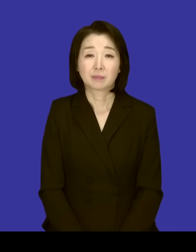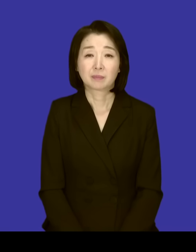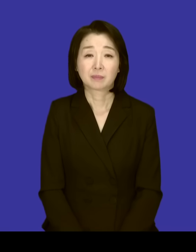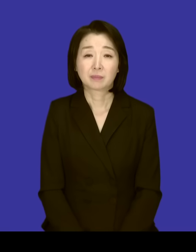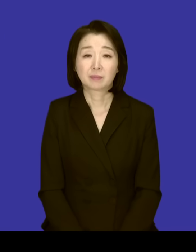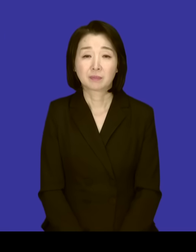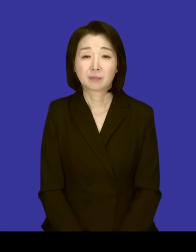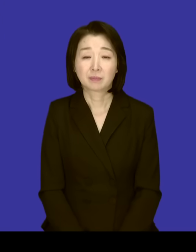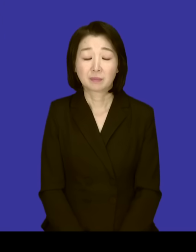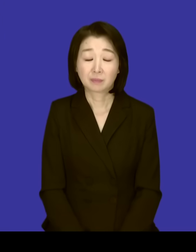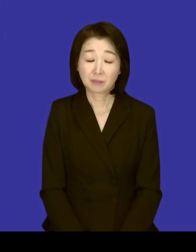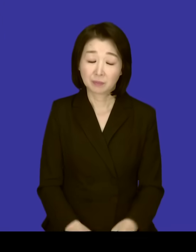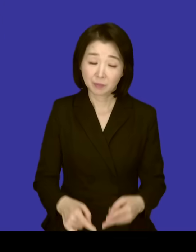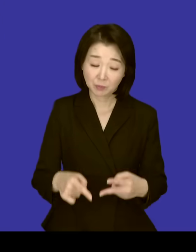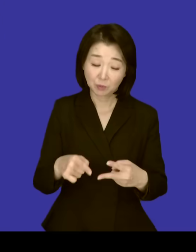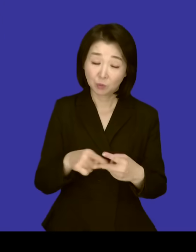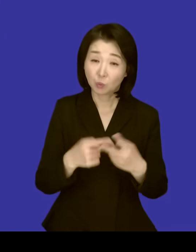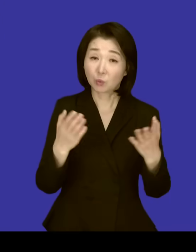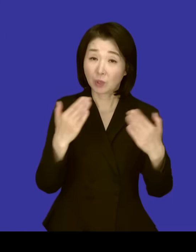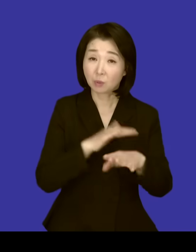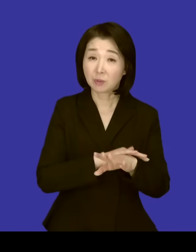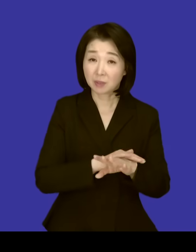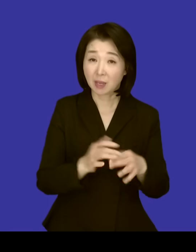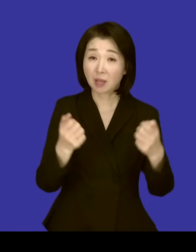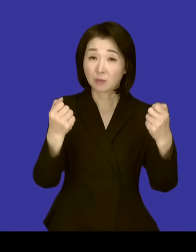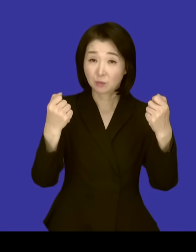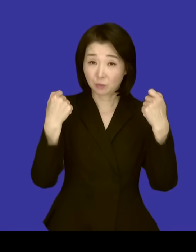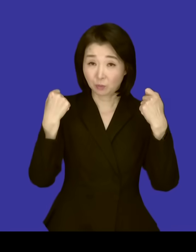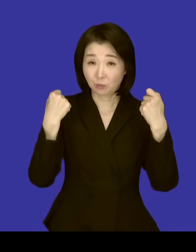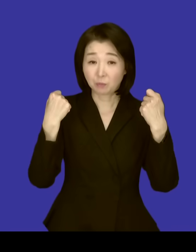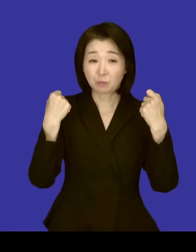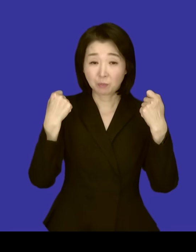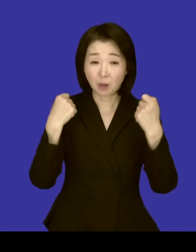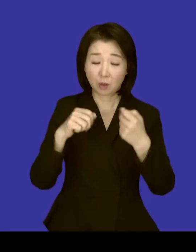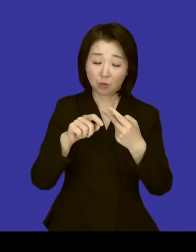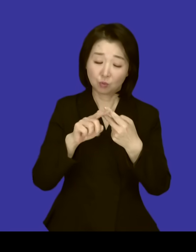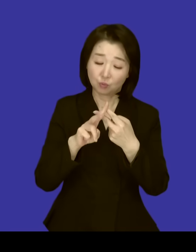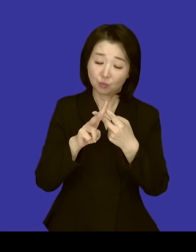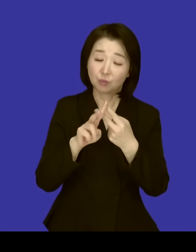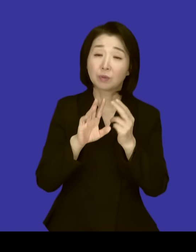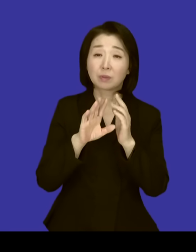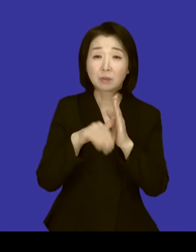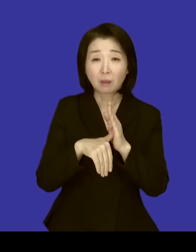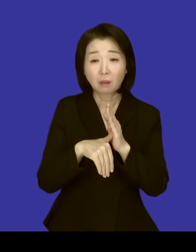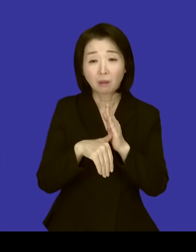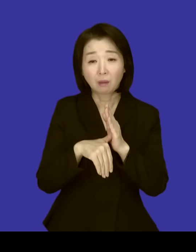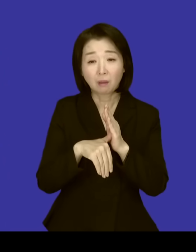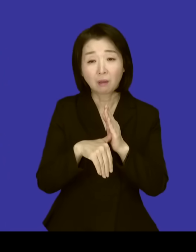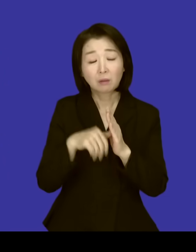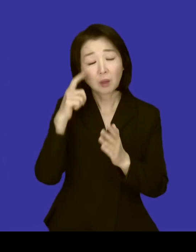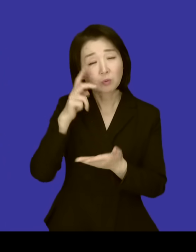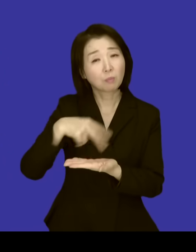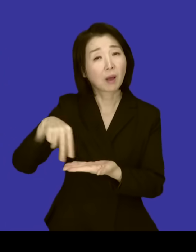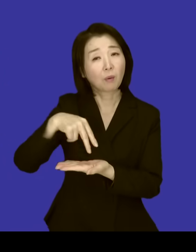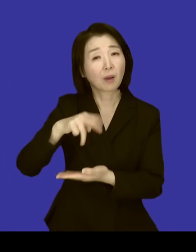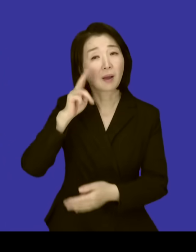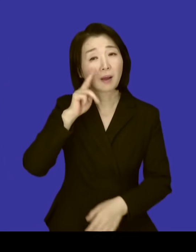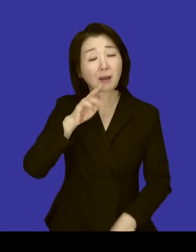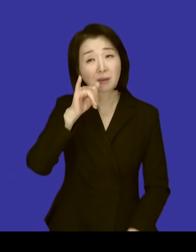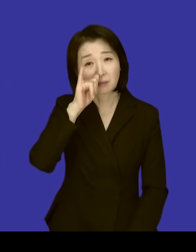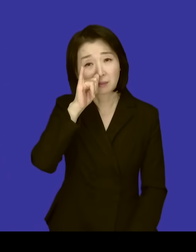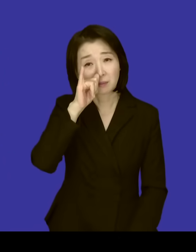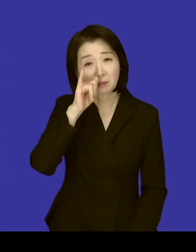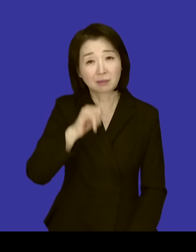일단은 초등학교는 그렇게 무사히 졸업을 했는데 중학교 한 2학년 정도까지는 계속 그랬던 것 같아요.